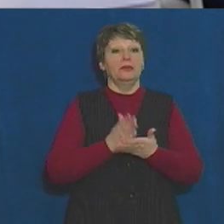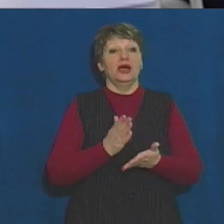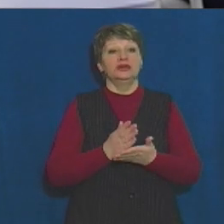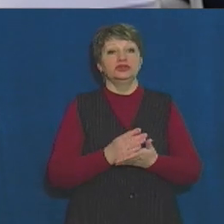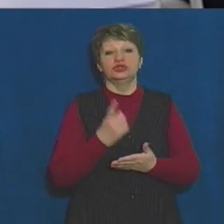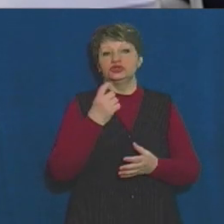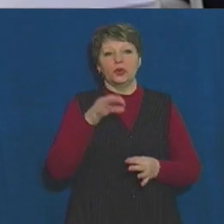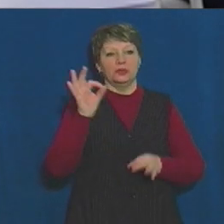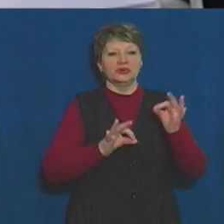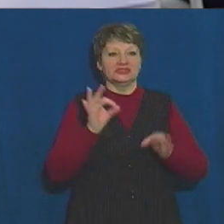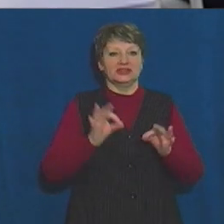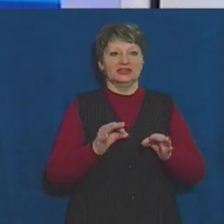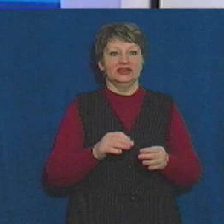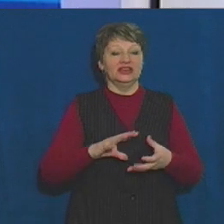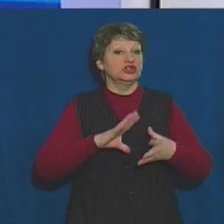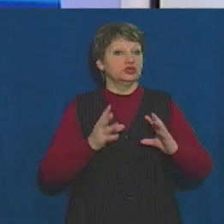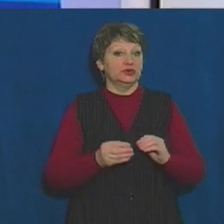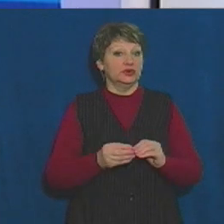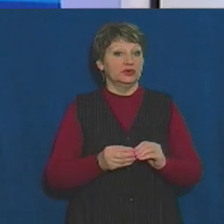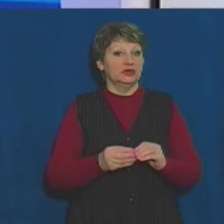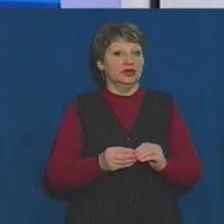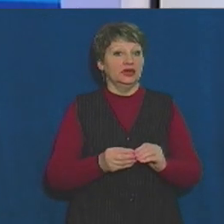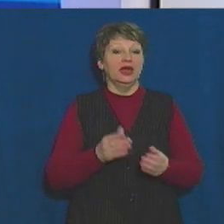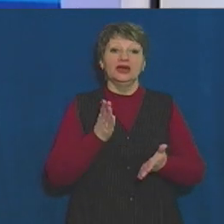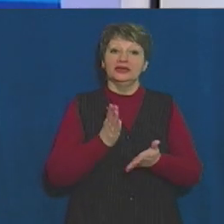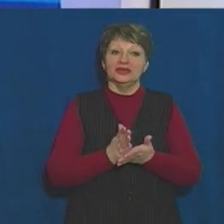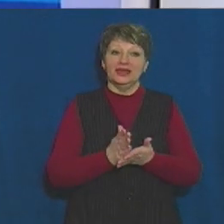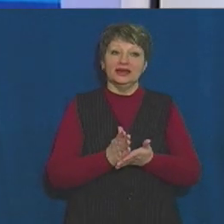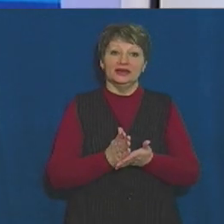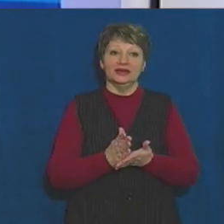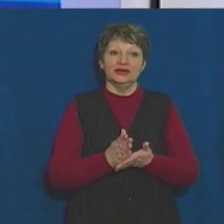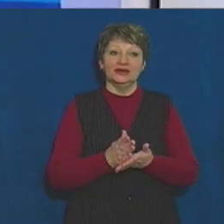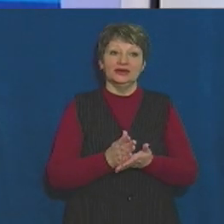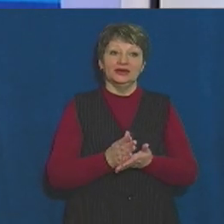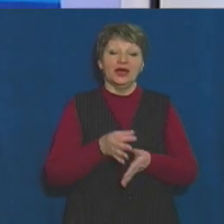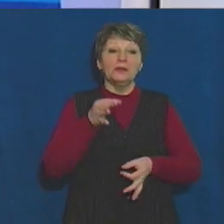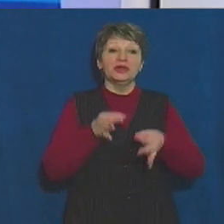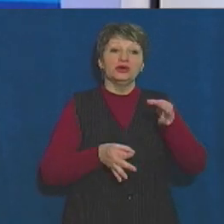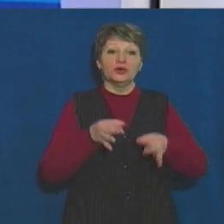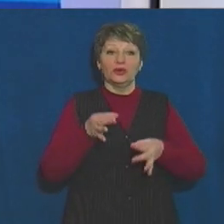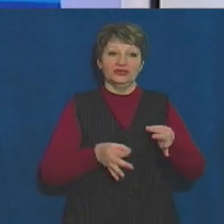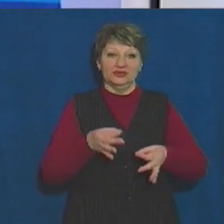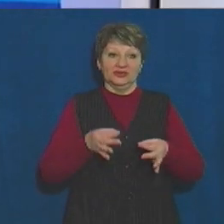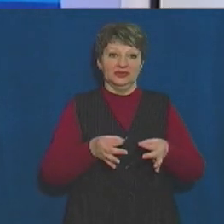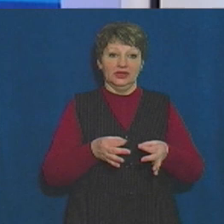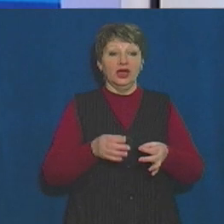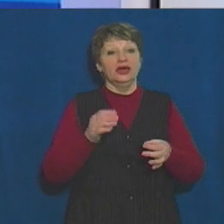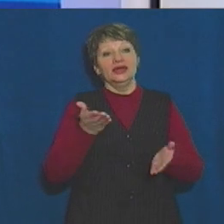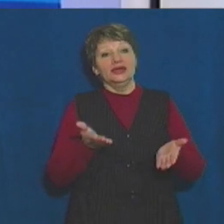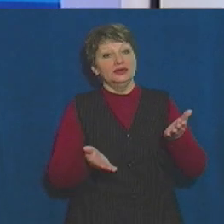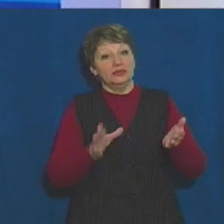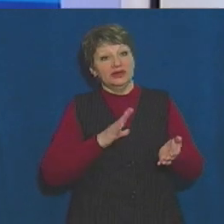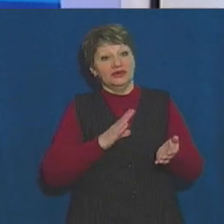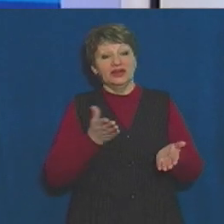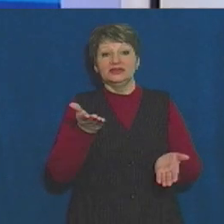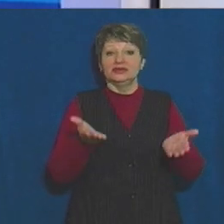результат. Такі затрати, такий результат. Є ще екосистемні послуги. Вони іноді можуть переважати прямі